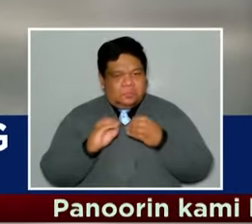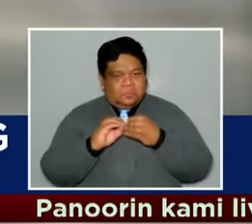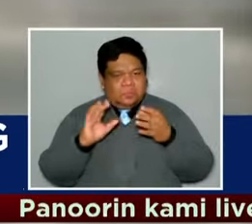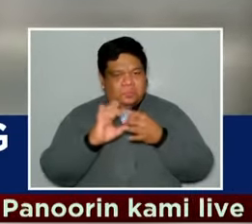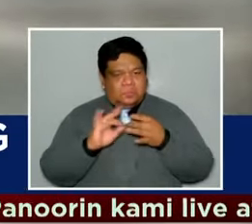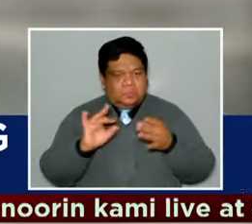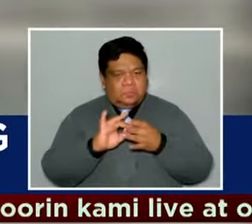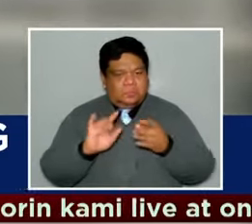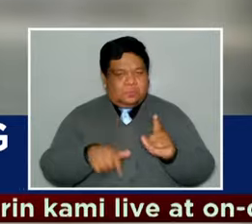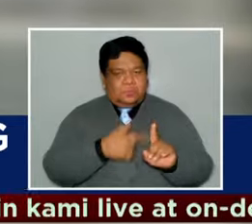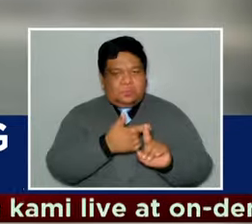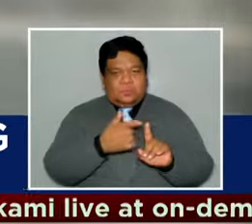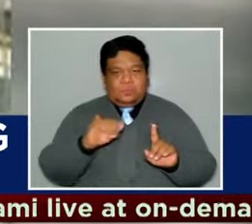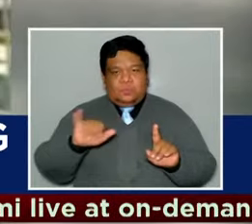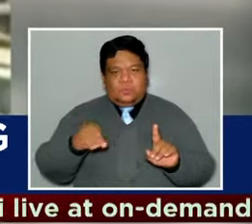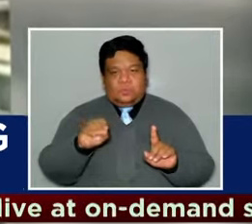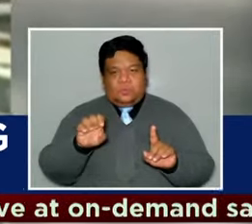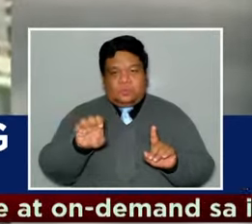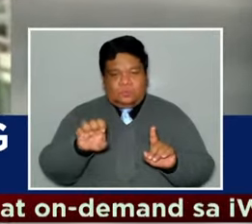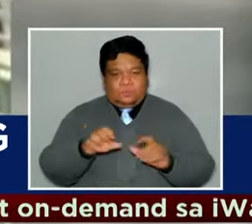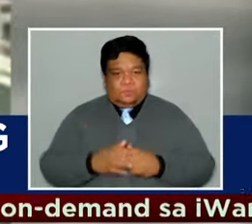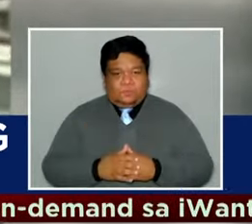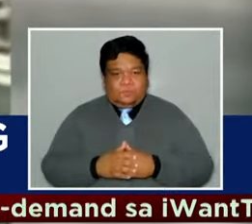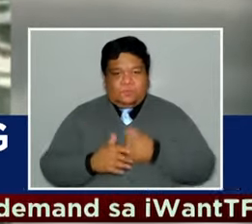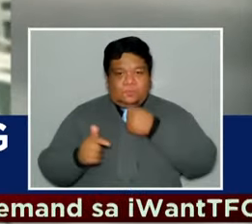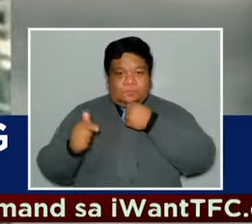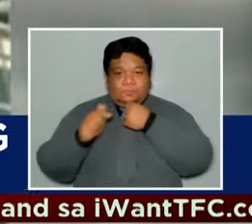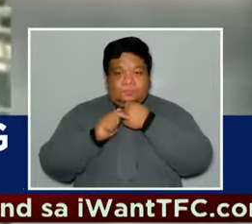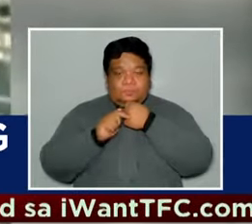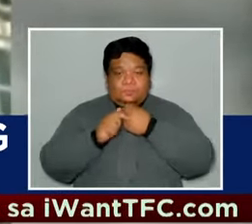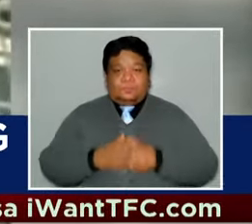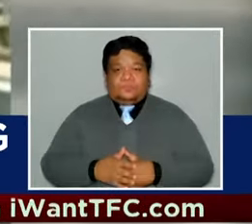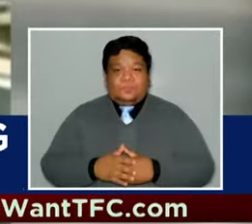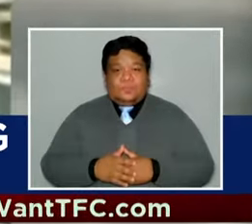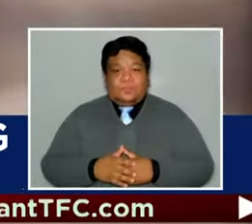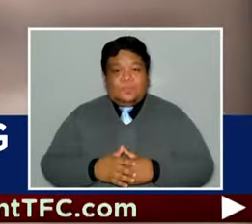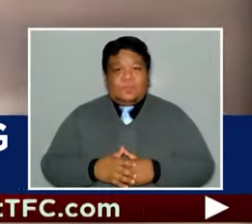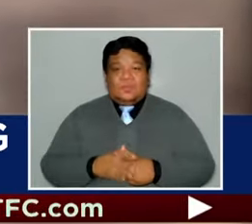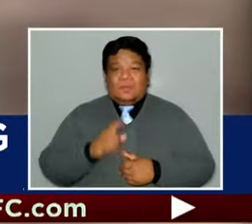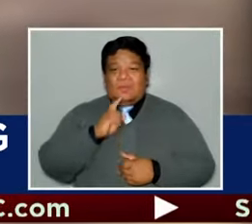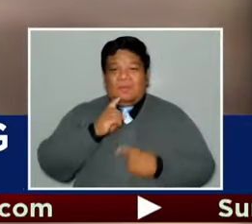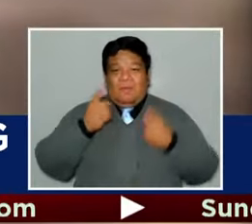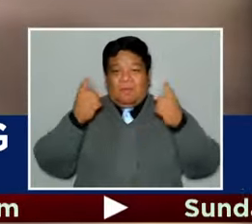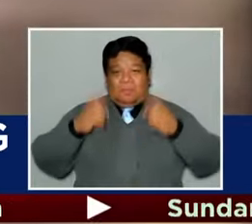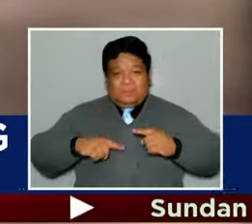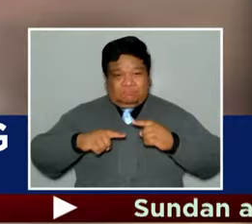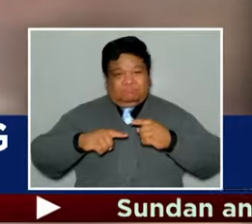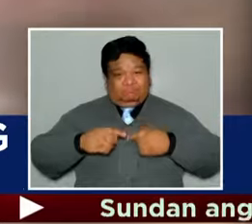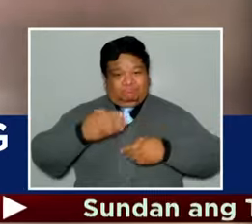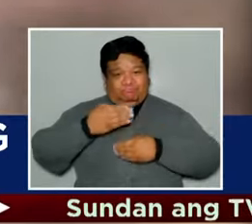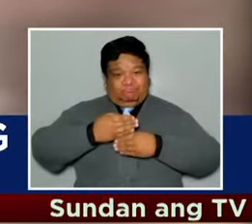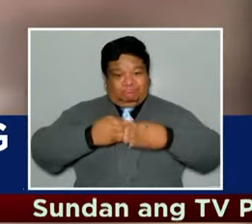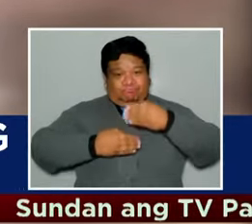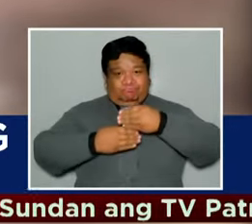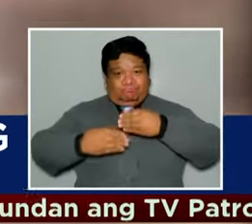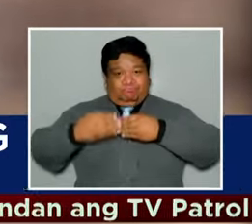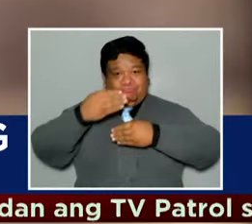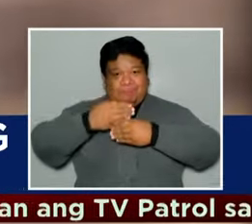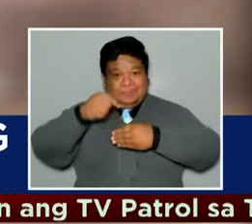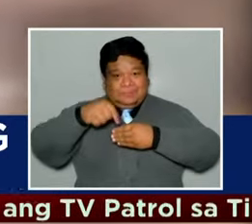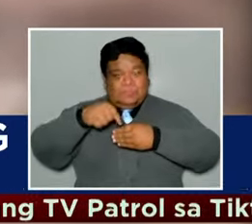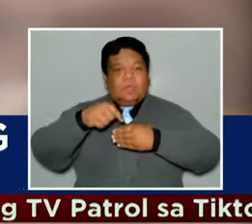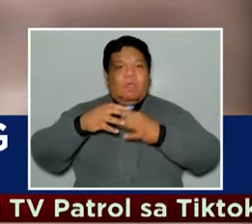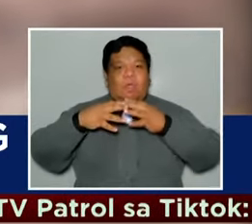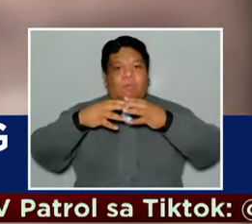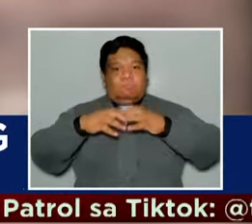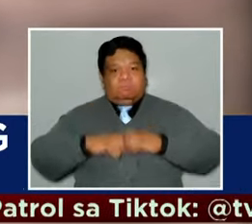Nagkukumahog na sagipin ng construction workers at first responders ang mga natabunang trabahador ng ginagawa nilang riprap na gumuho dito sa